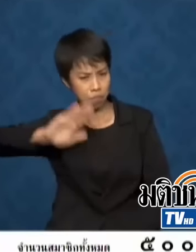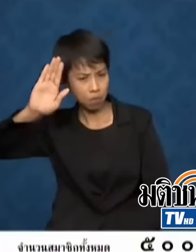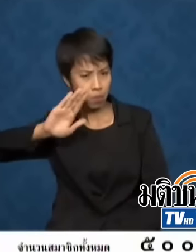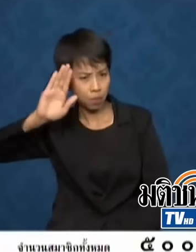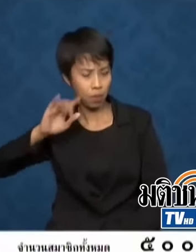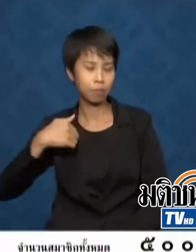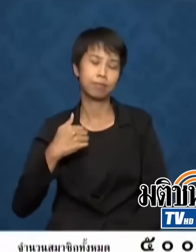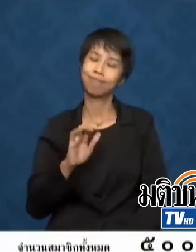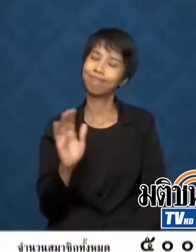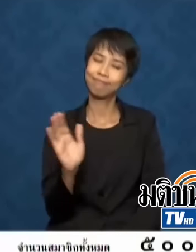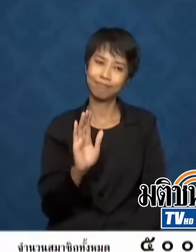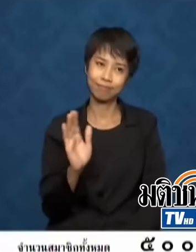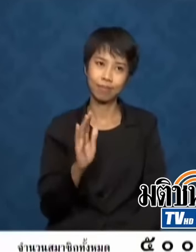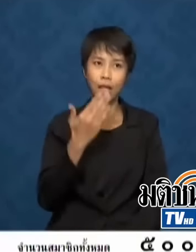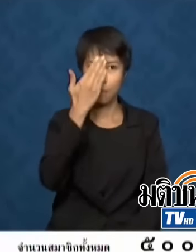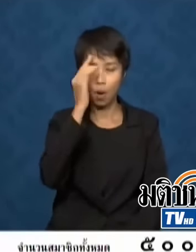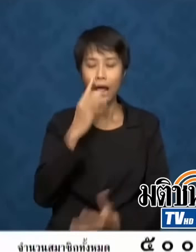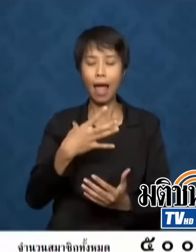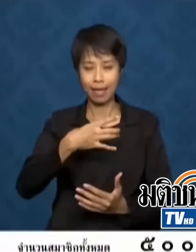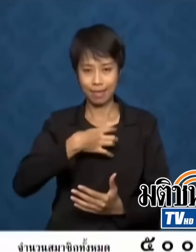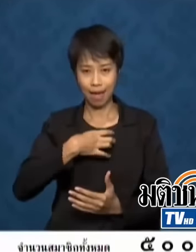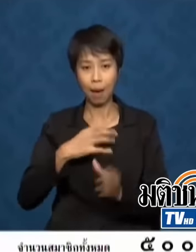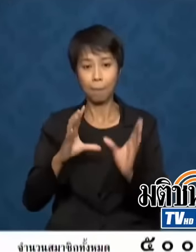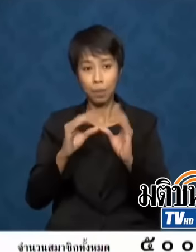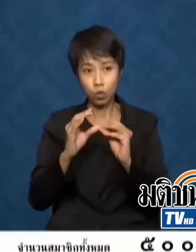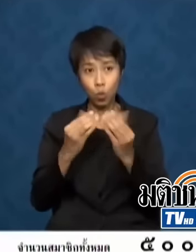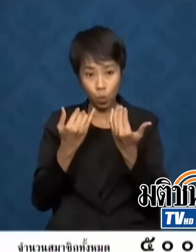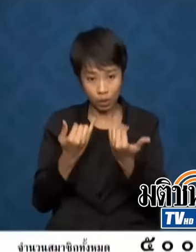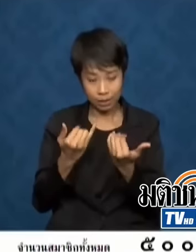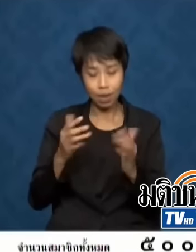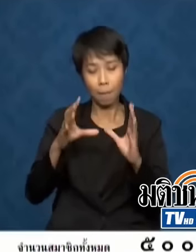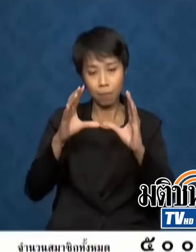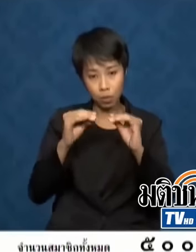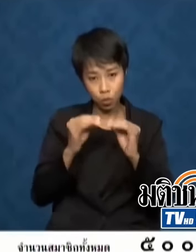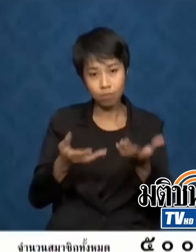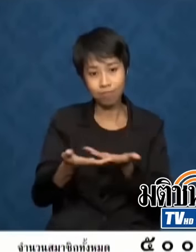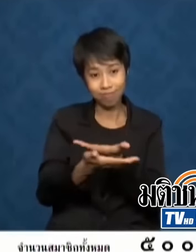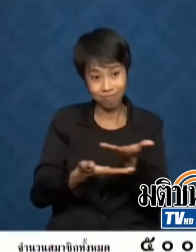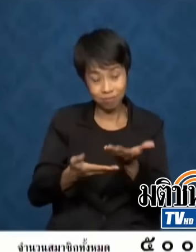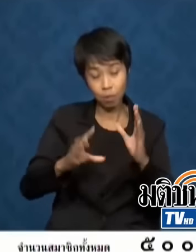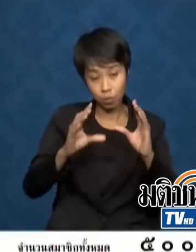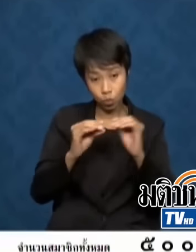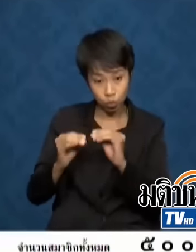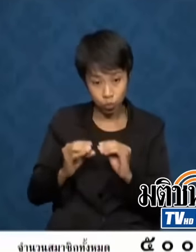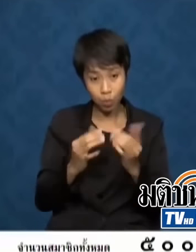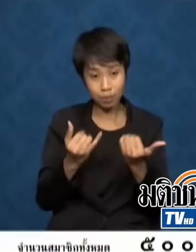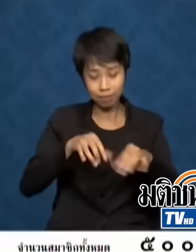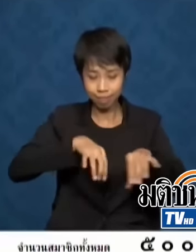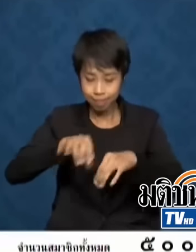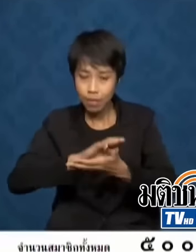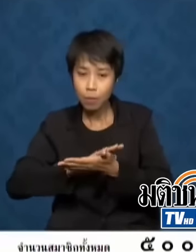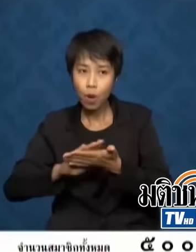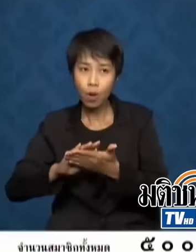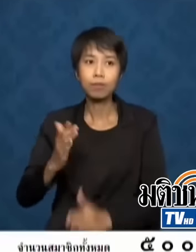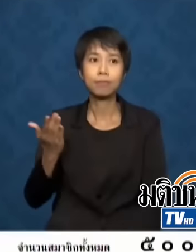งจะไม่เกิดขึ้นเพื่อให้การดำเนินงานของสภาในกระทู้นี้เด่นด้วยความเรียบร้อยนะครับขอเ